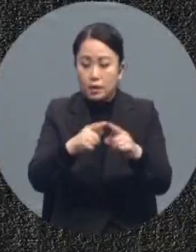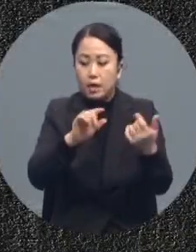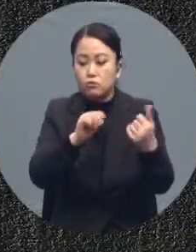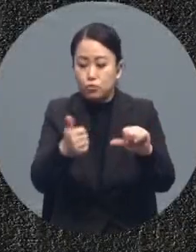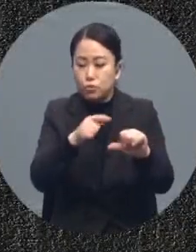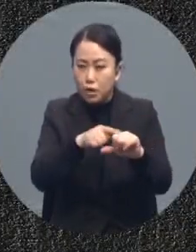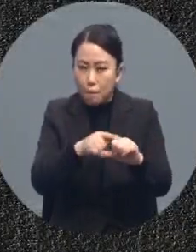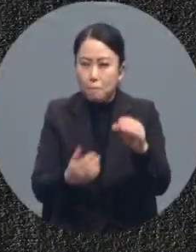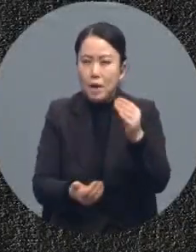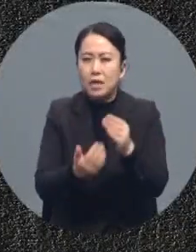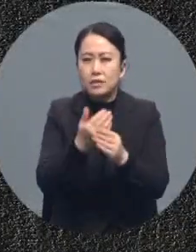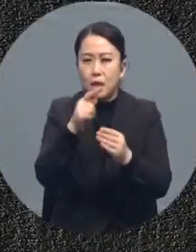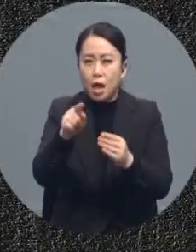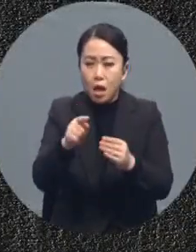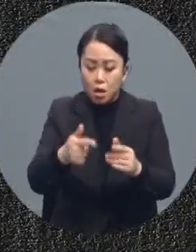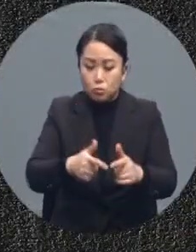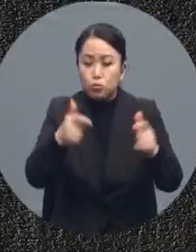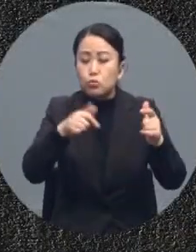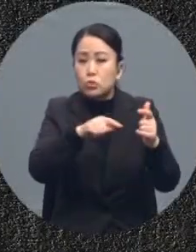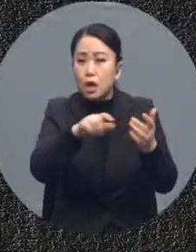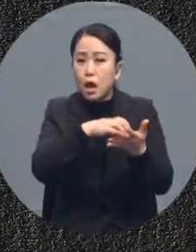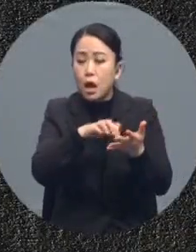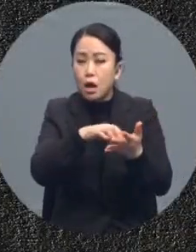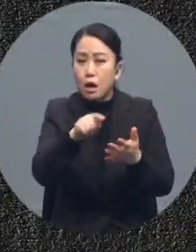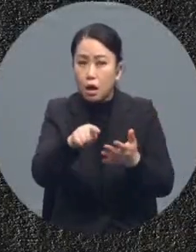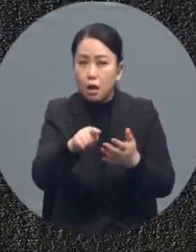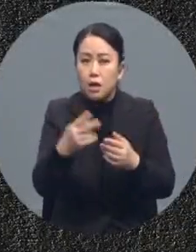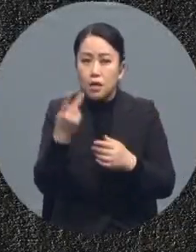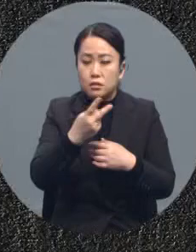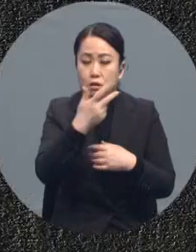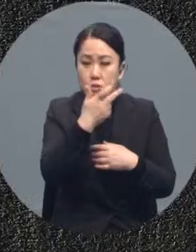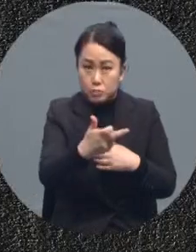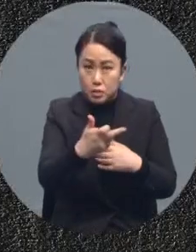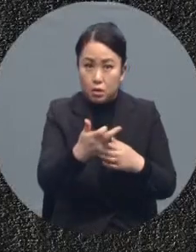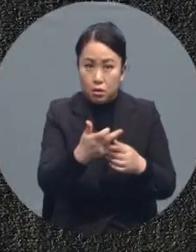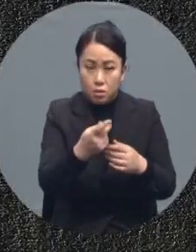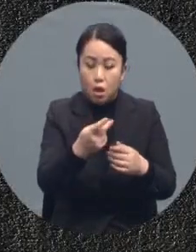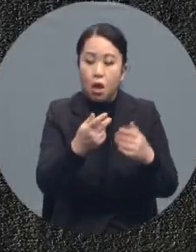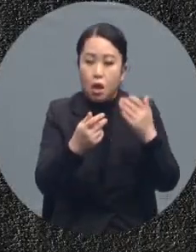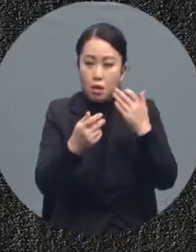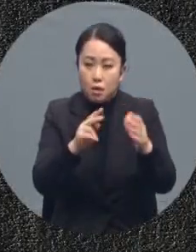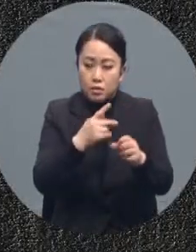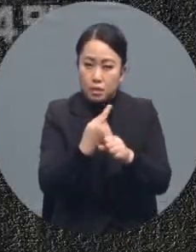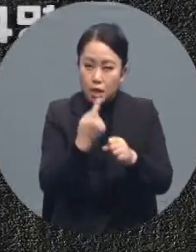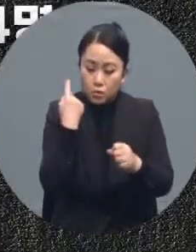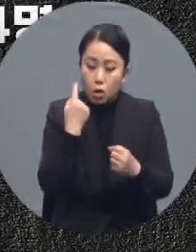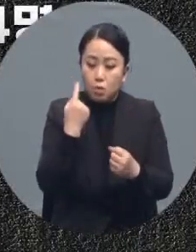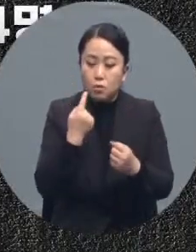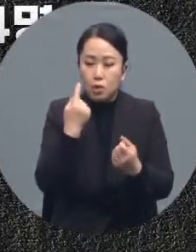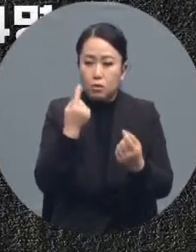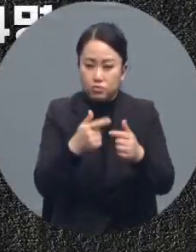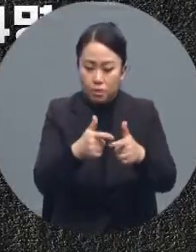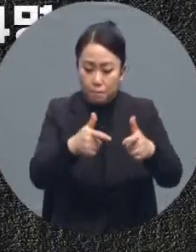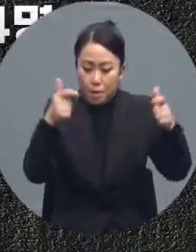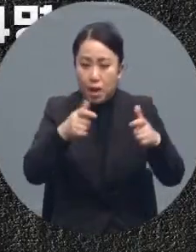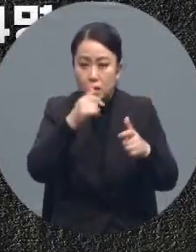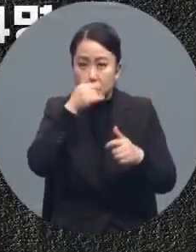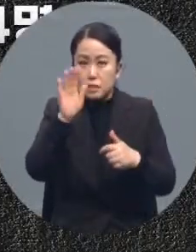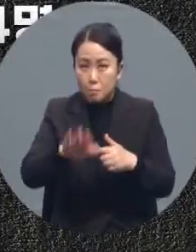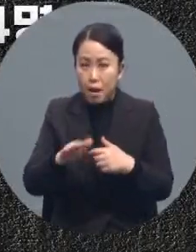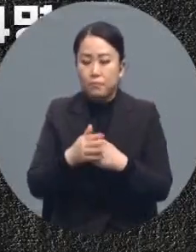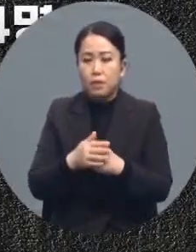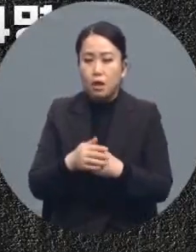2017년 200 19명에서 지난해 300명대로 크게 늘었지만 부산시는 반대로 40명에서